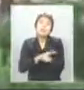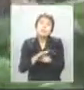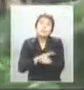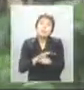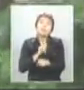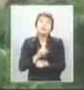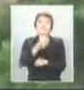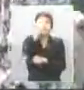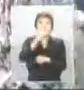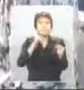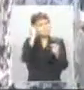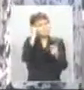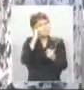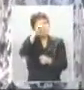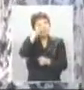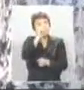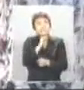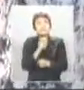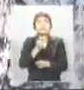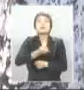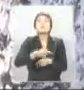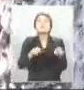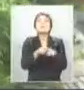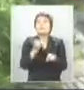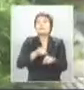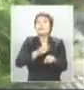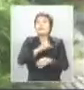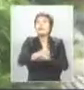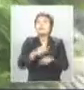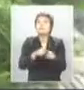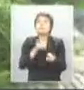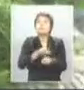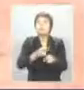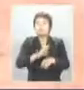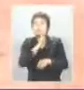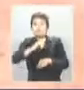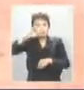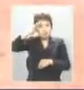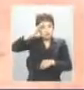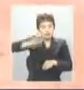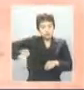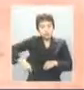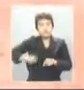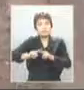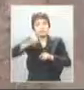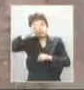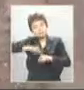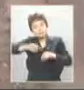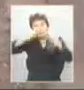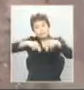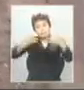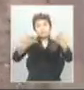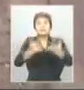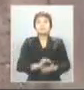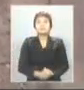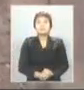ดว่าในวันสาวอทิตยนจะกบเข้าสู่ภาวะปกติหากไม่เกิดการประทาการของทหารไทยและกมพูชาขึอีกครั้งส่นบร